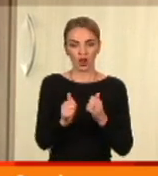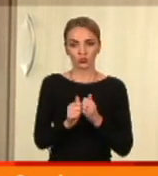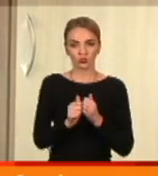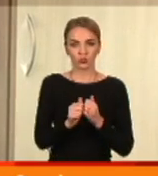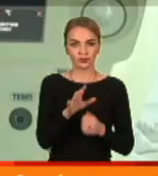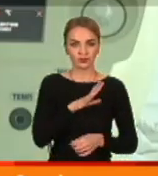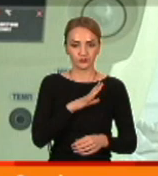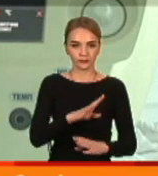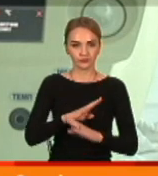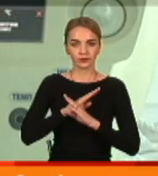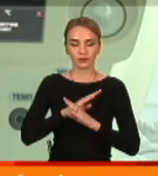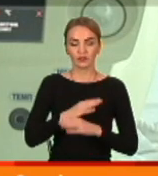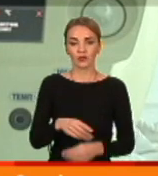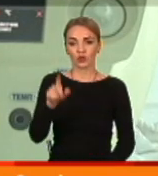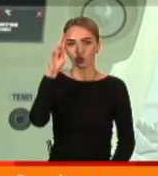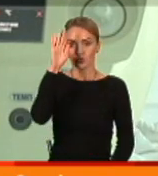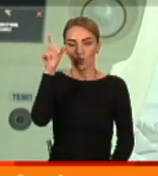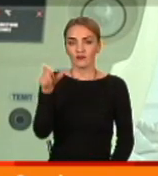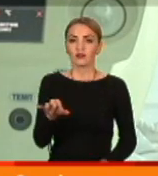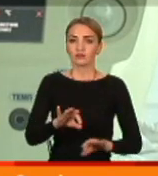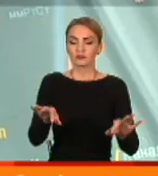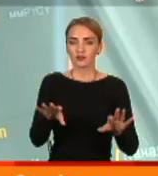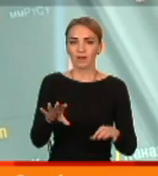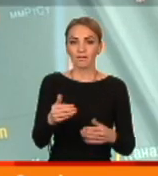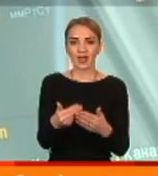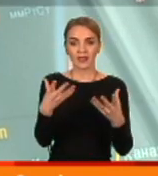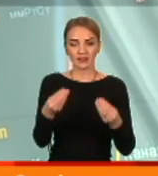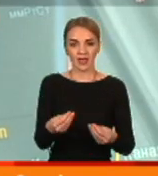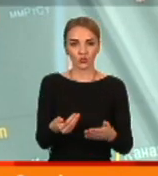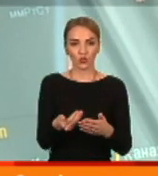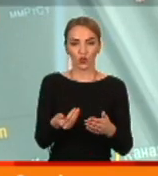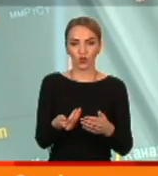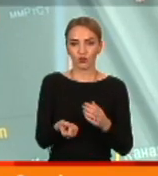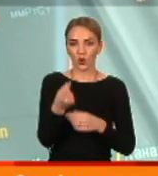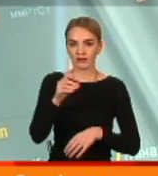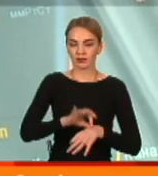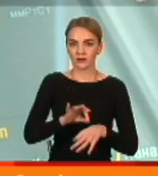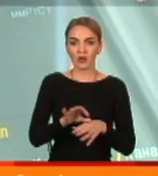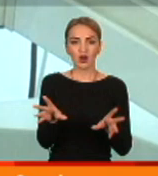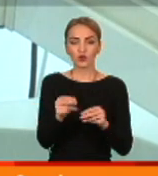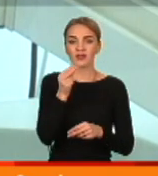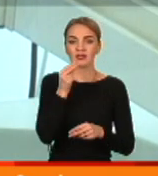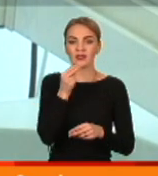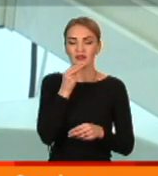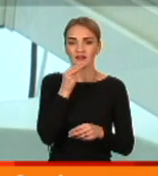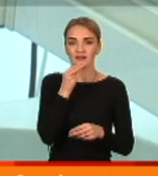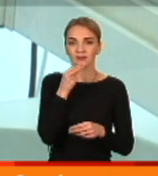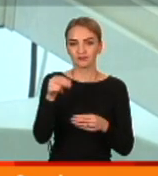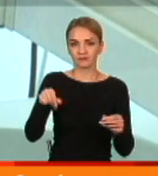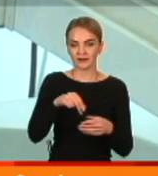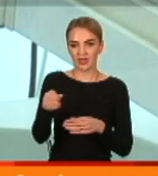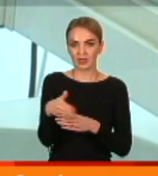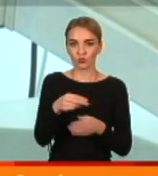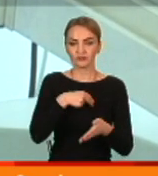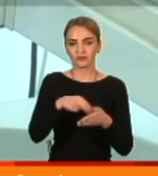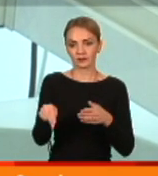летальні випадки. Чоловік породілі розповів, що в переддень до проявів недуги разом із дружиною їли в'ялену рибу. Її придбали